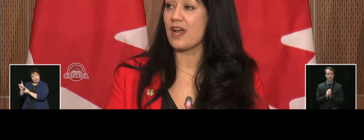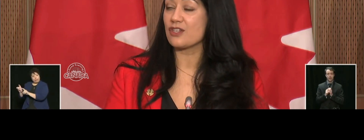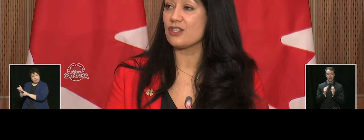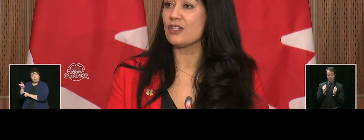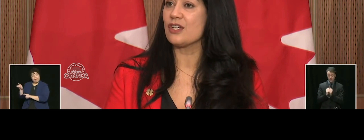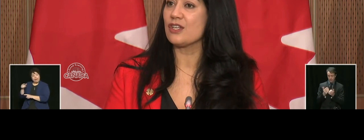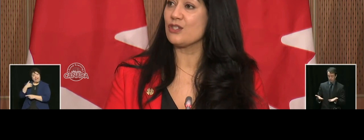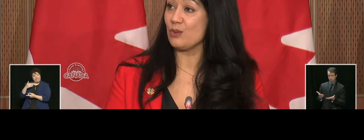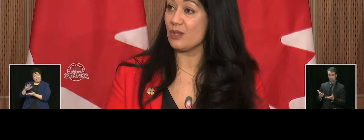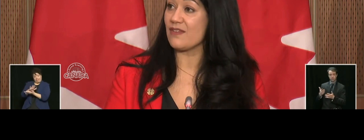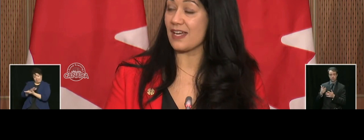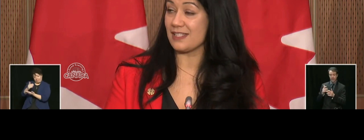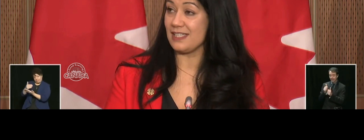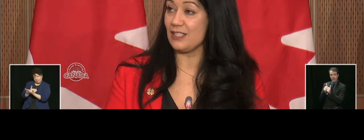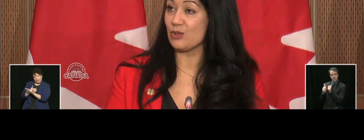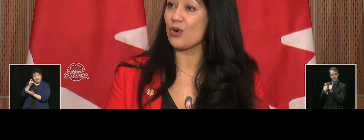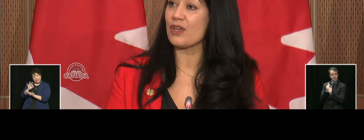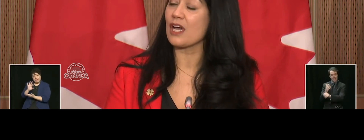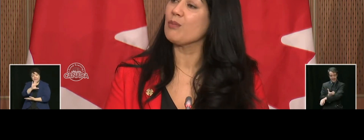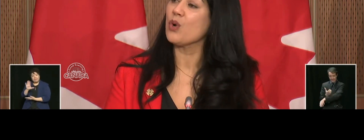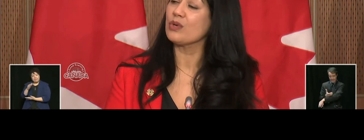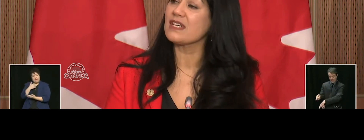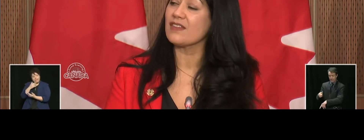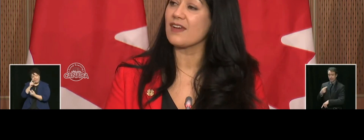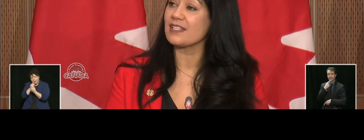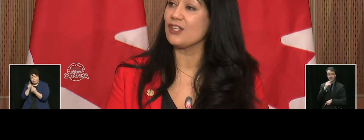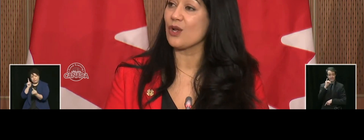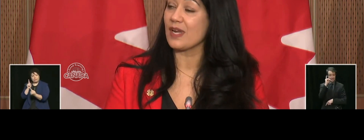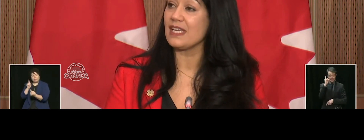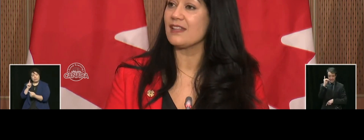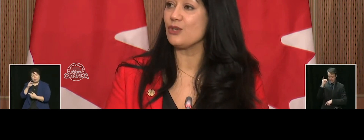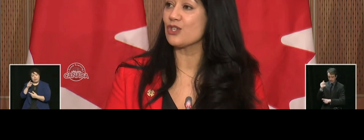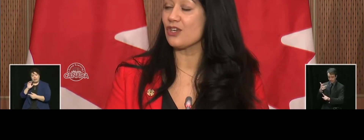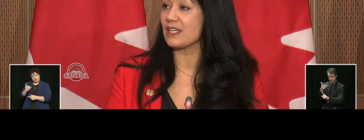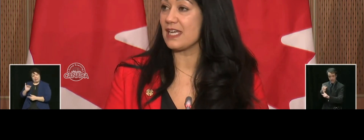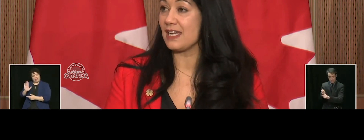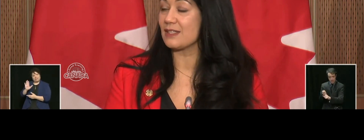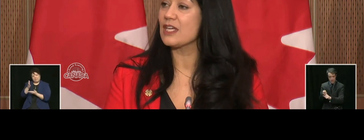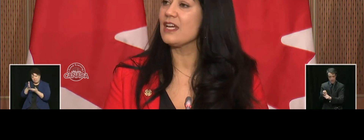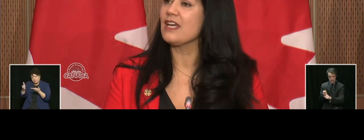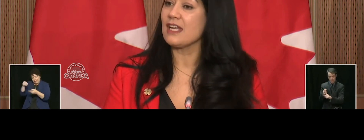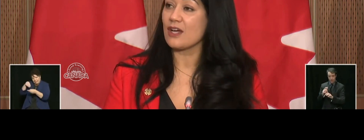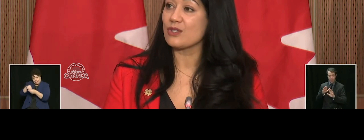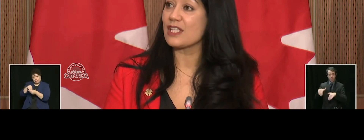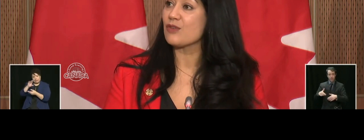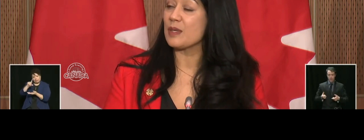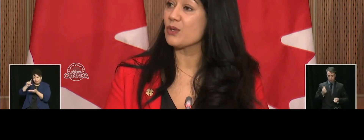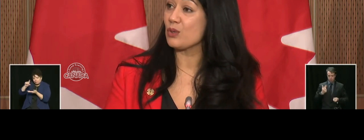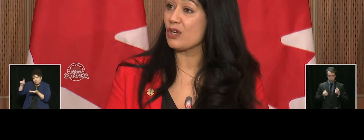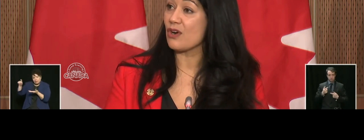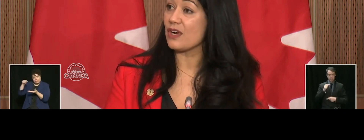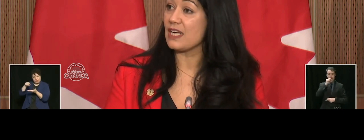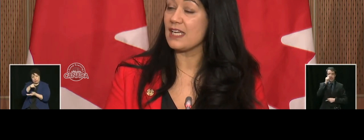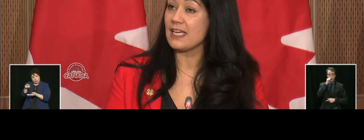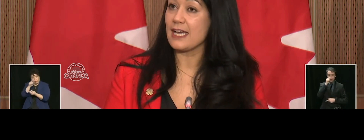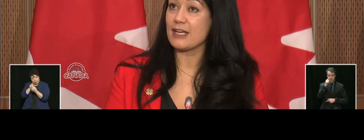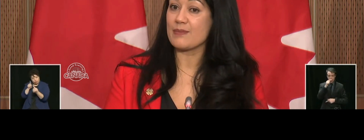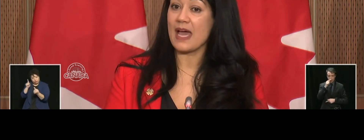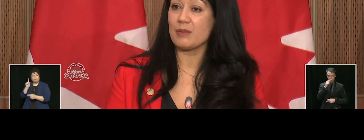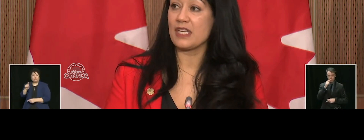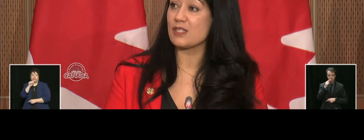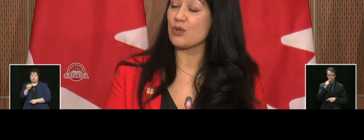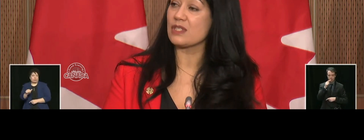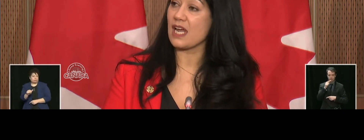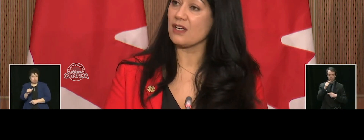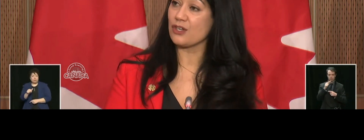allergic reaction to the vaccine or a component of the vaccine already, then you should not take it. Now, so that's for people who had already